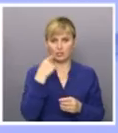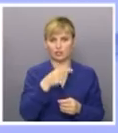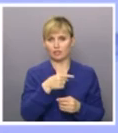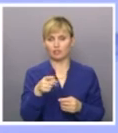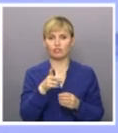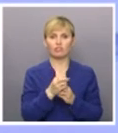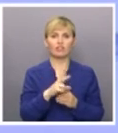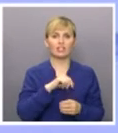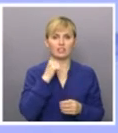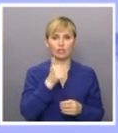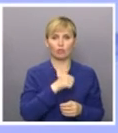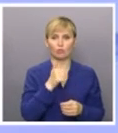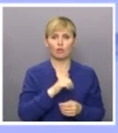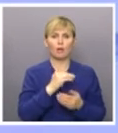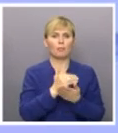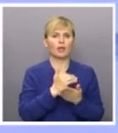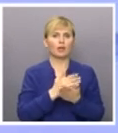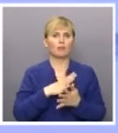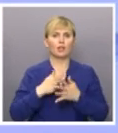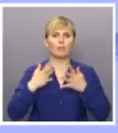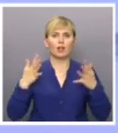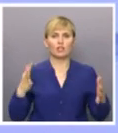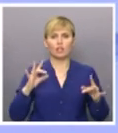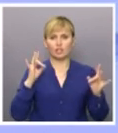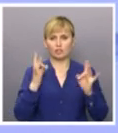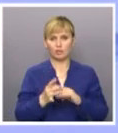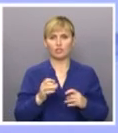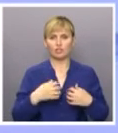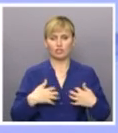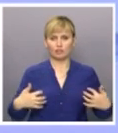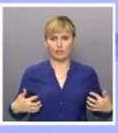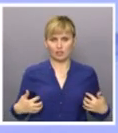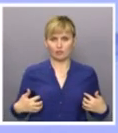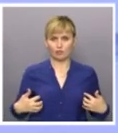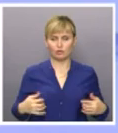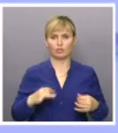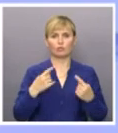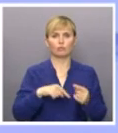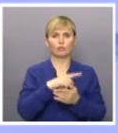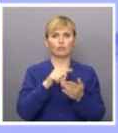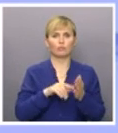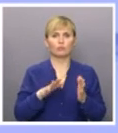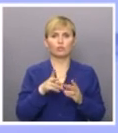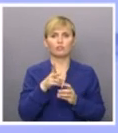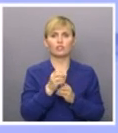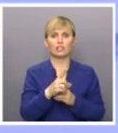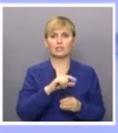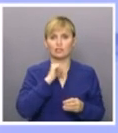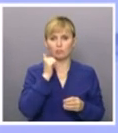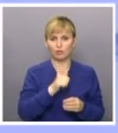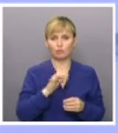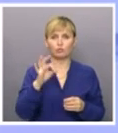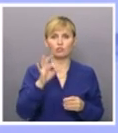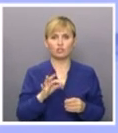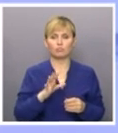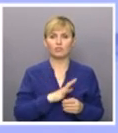2012? Программа вообще, она сама была большая, она распространялась на животноводство, на растениеводство. Да. Другой вопрос, что только в 2011 году субсидии